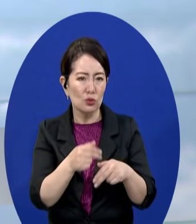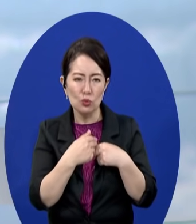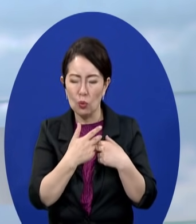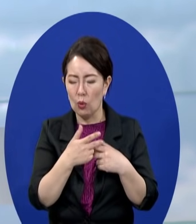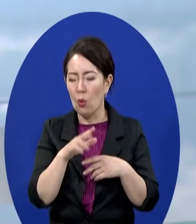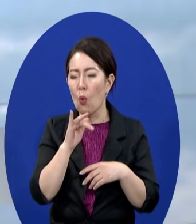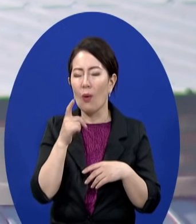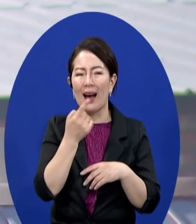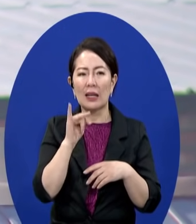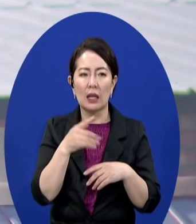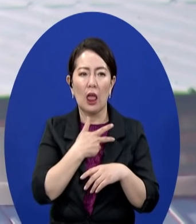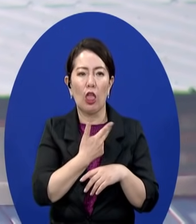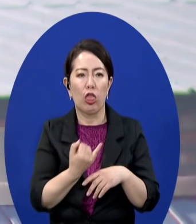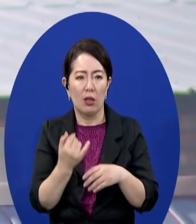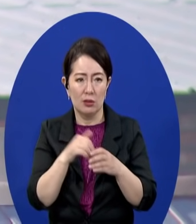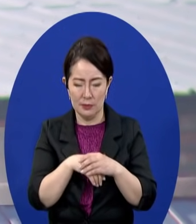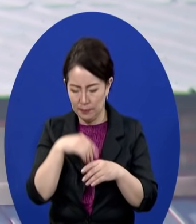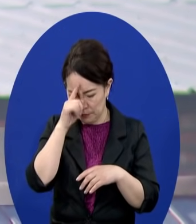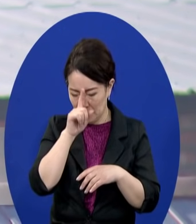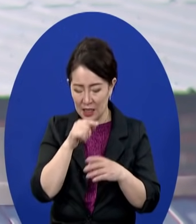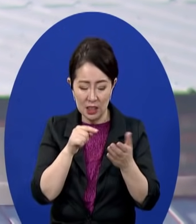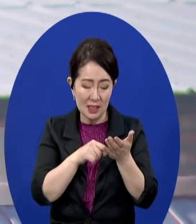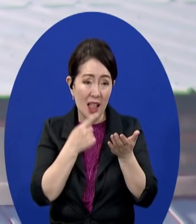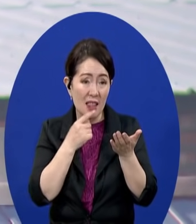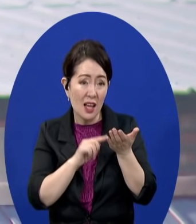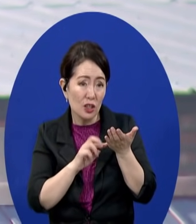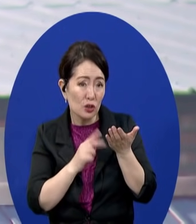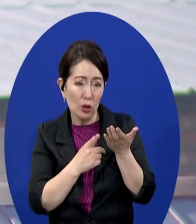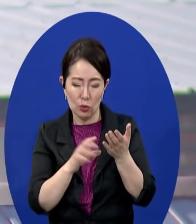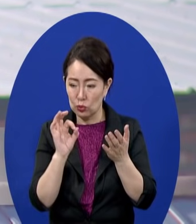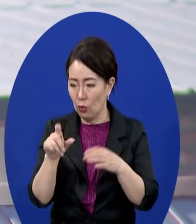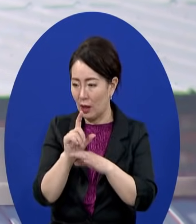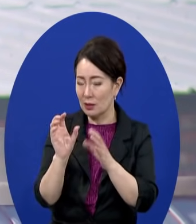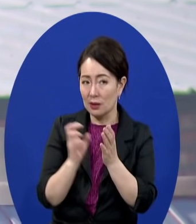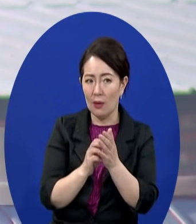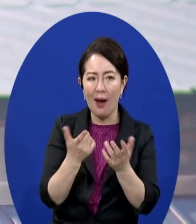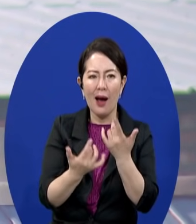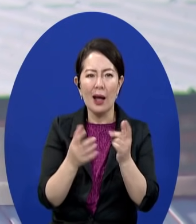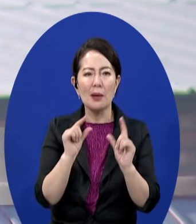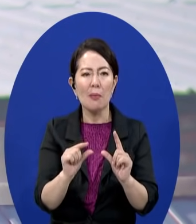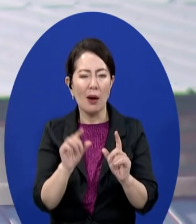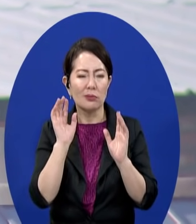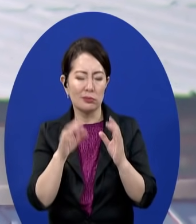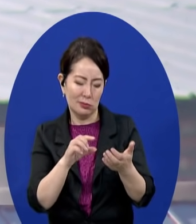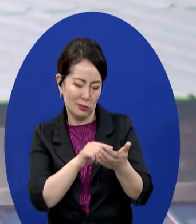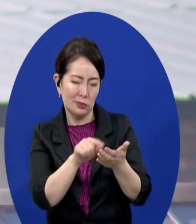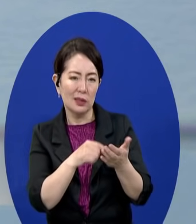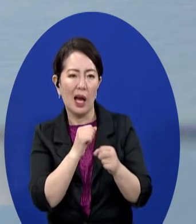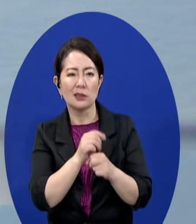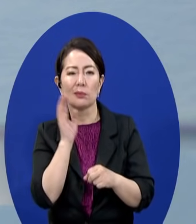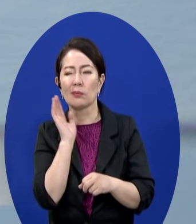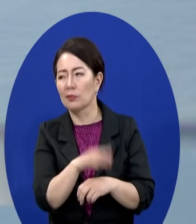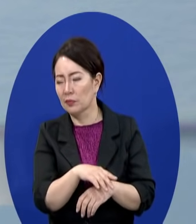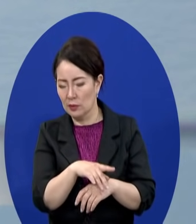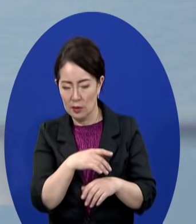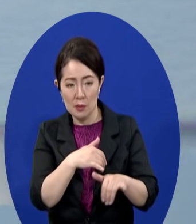хэлтийн байгууллага сануллаа. Угаар мэдрэгчийн тижээлийн цаг солиогүй, зөв газар байрлуулаагүй, гал бага төлдөг гэсэн шалтгаанаар ажилуулдаггүй нь олон